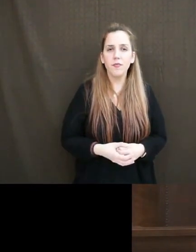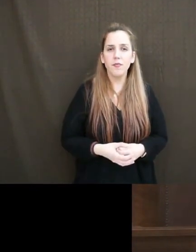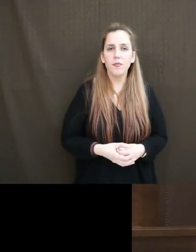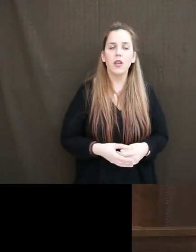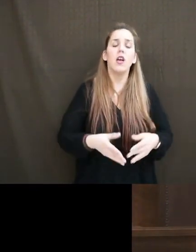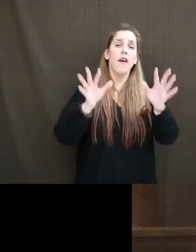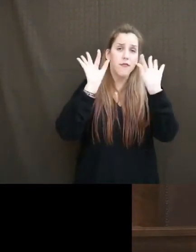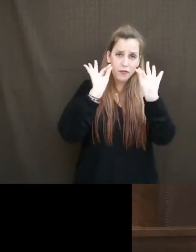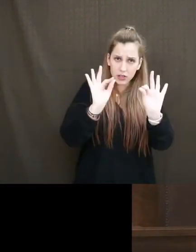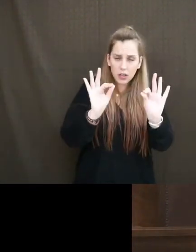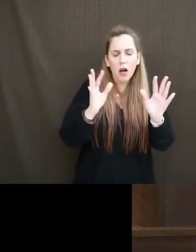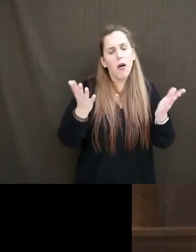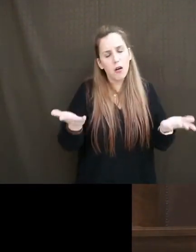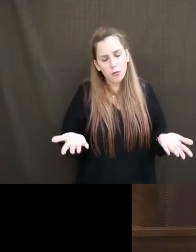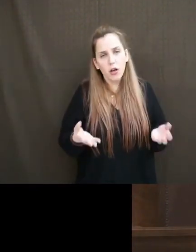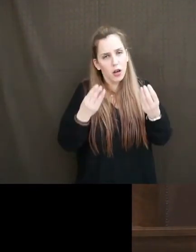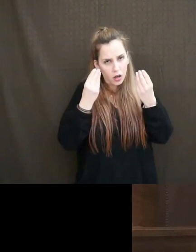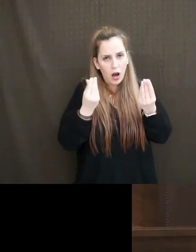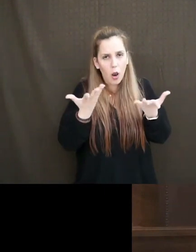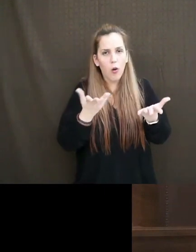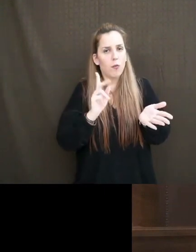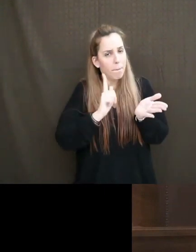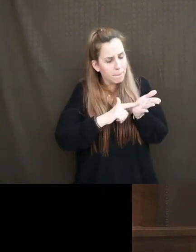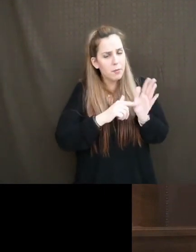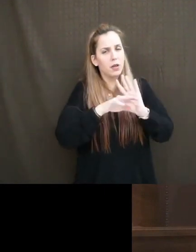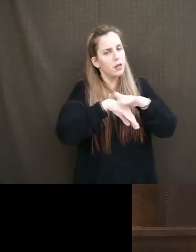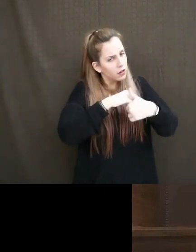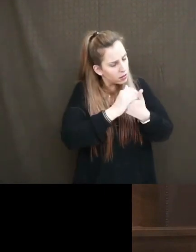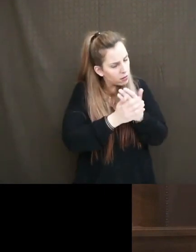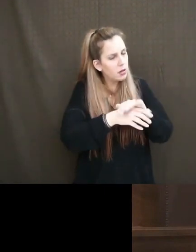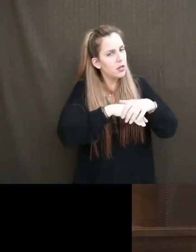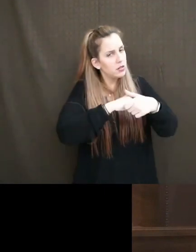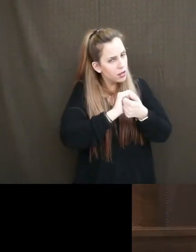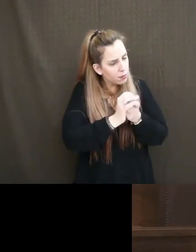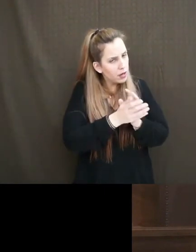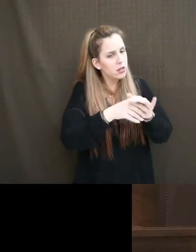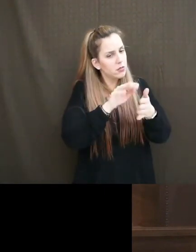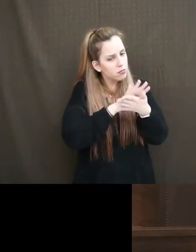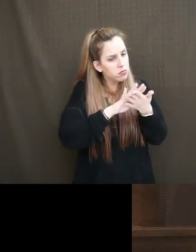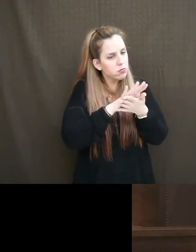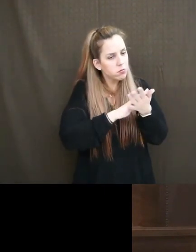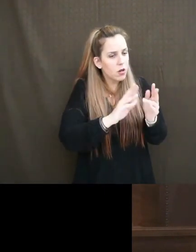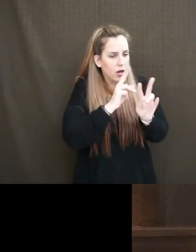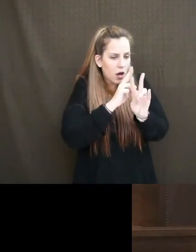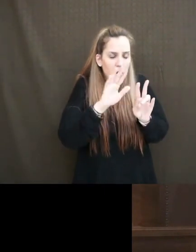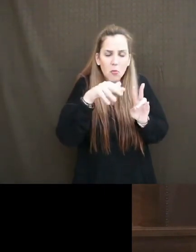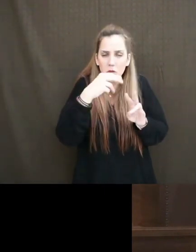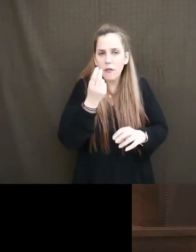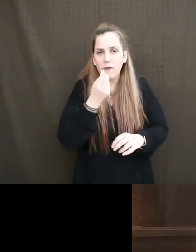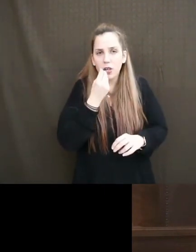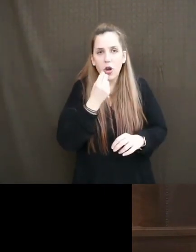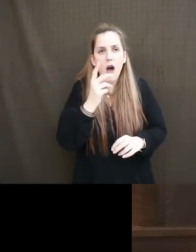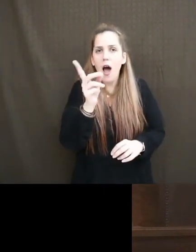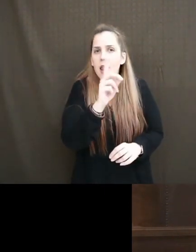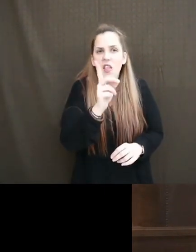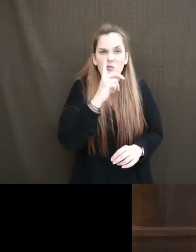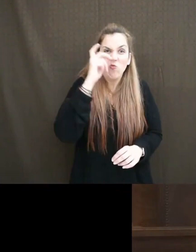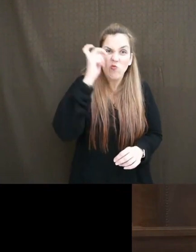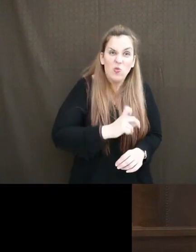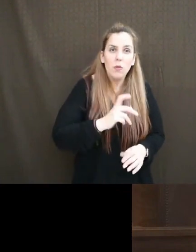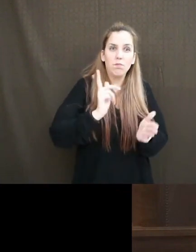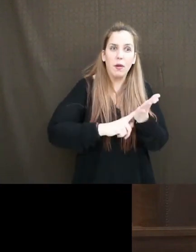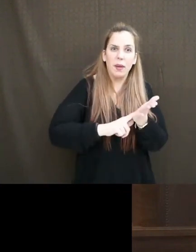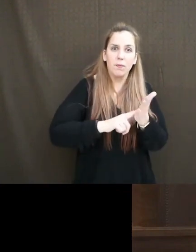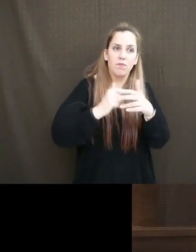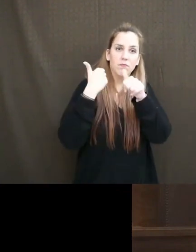να πλένεσαι αν αυτό σου θυμίζει και σε διδάσκει πως πρέπει να φροντίζεις την ψυχή σου να είσαι καθαρός. Αν όμως μία